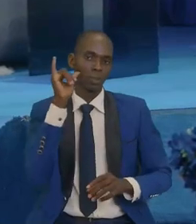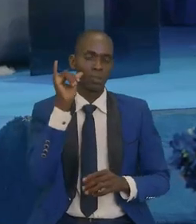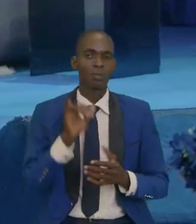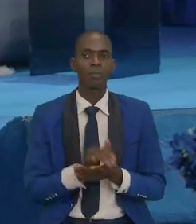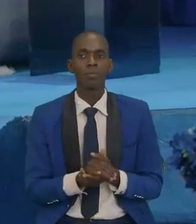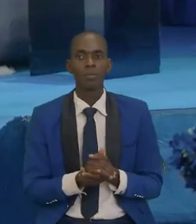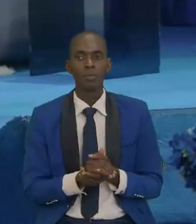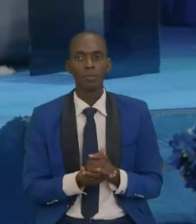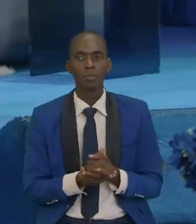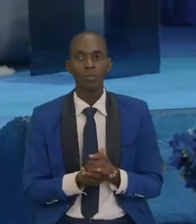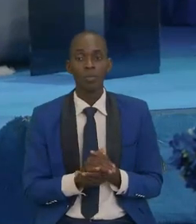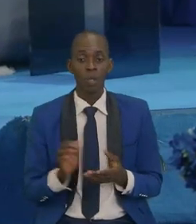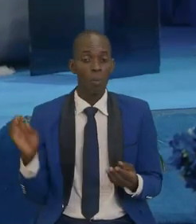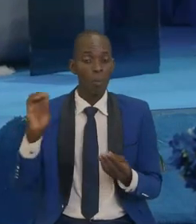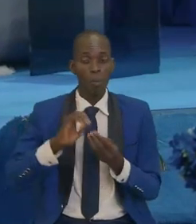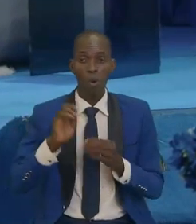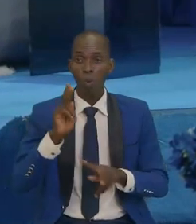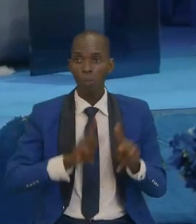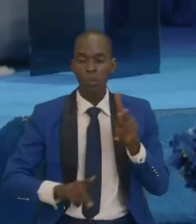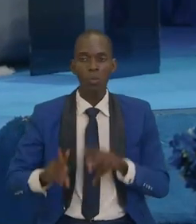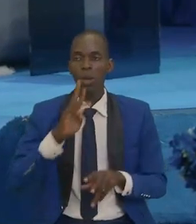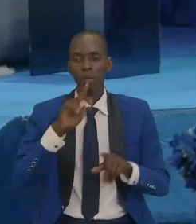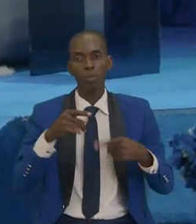Plusieurs étaient guéris et délivrés hier.